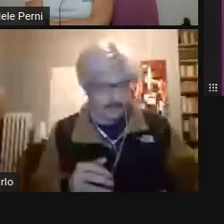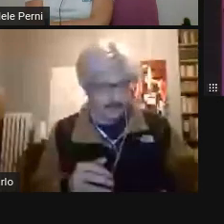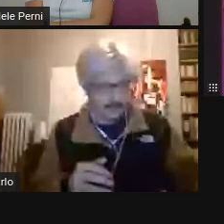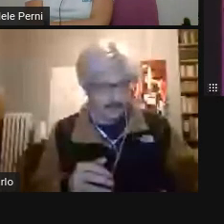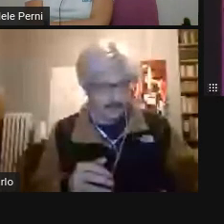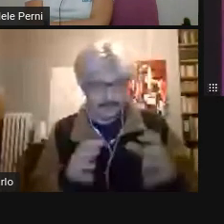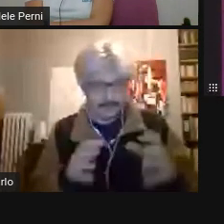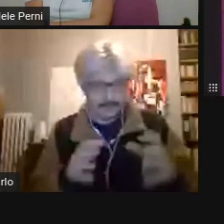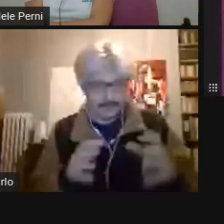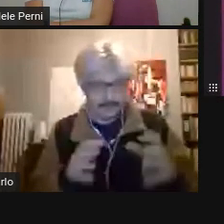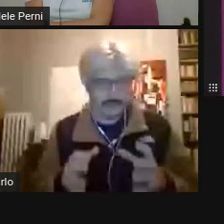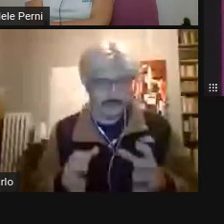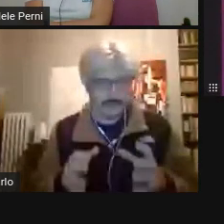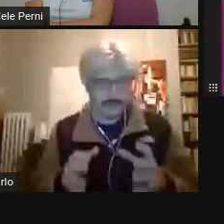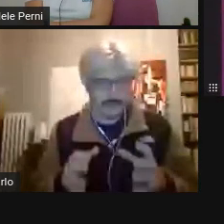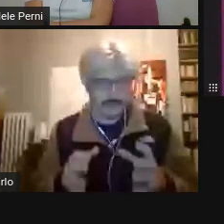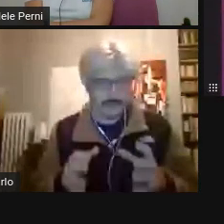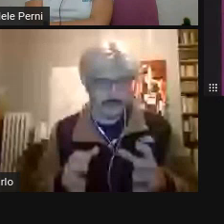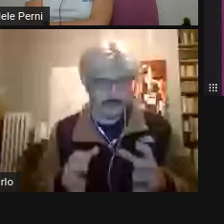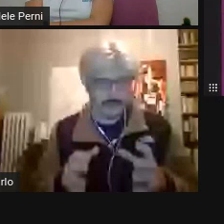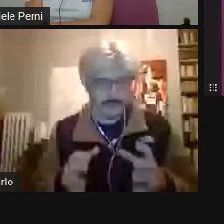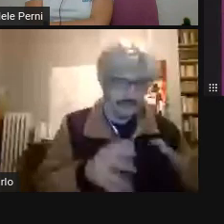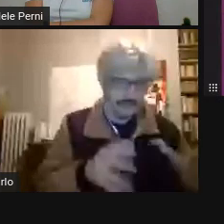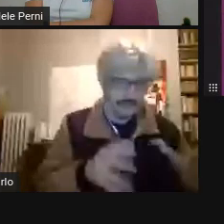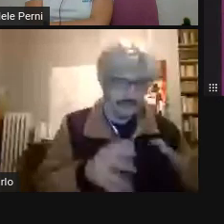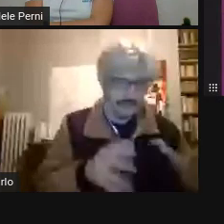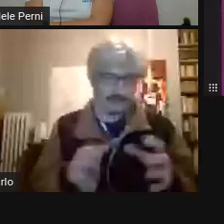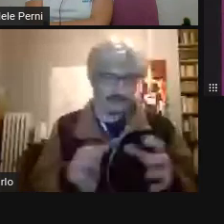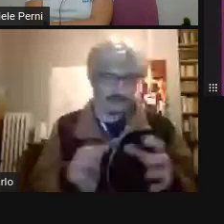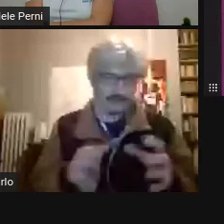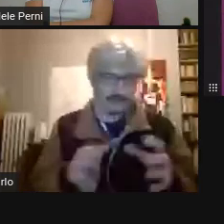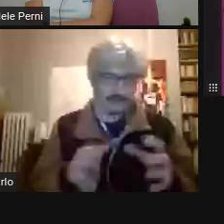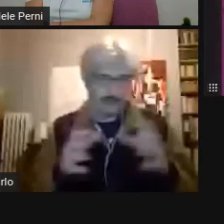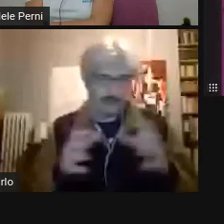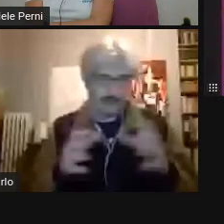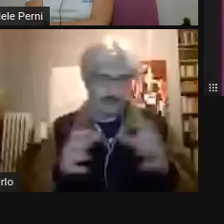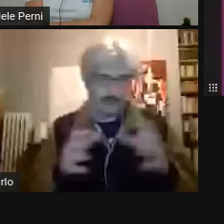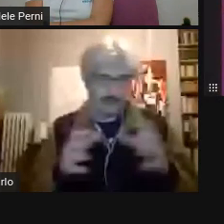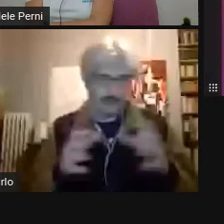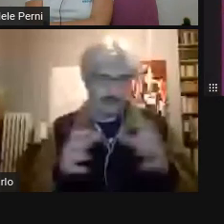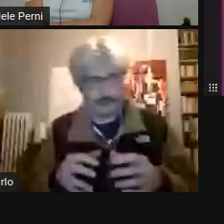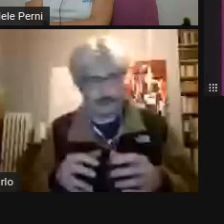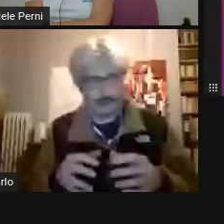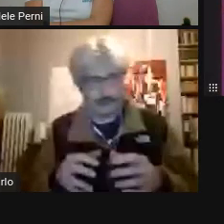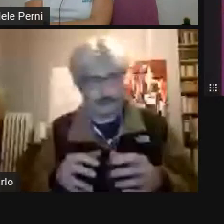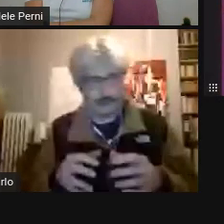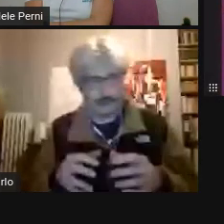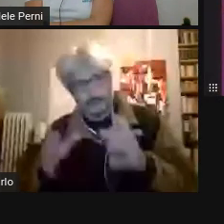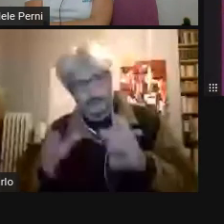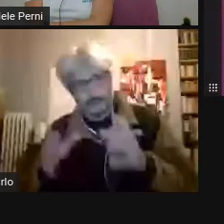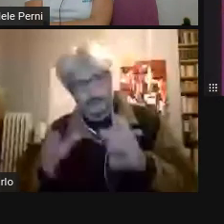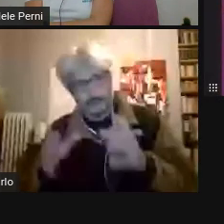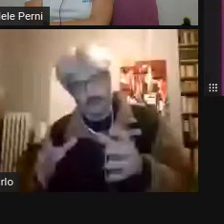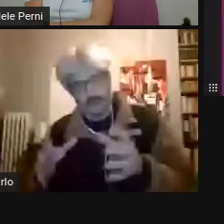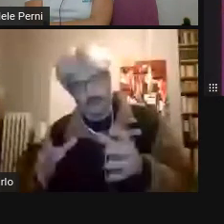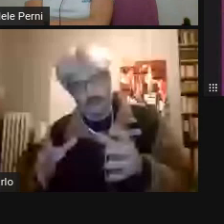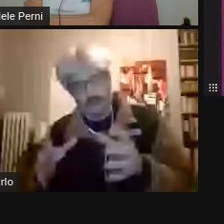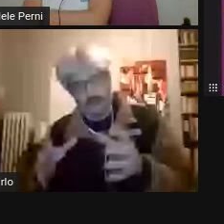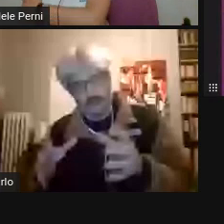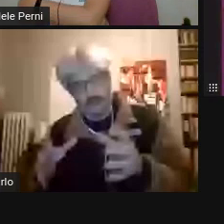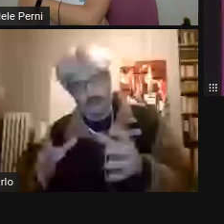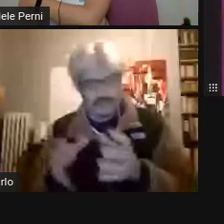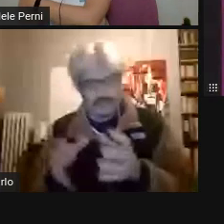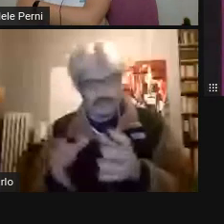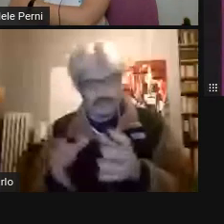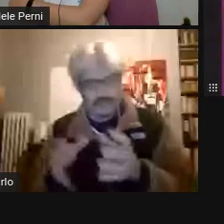roba come dire che finisca sulle riviste poi magari tra l'altro poi ci finisce pure però proprio di fare una cosa